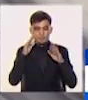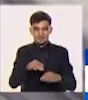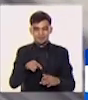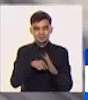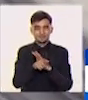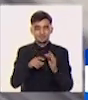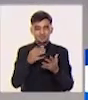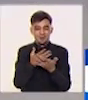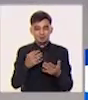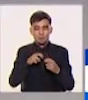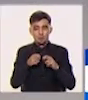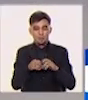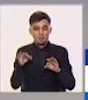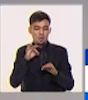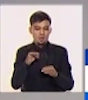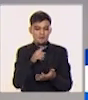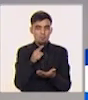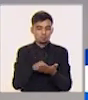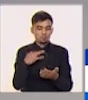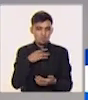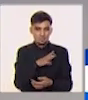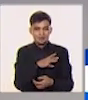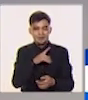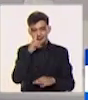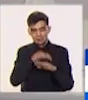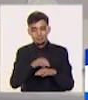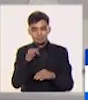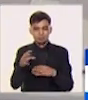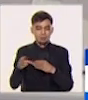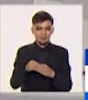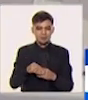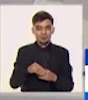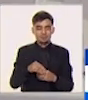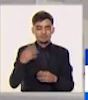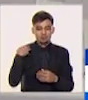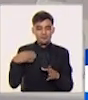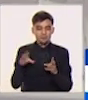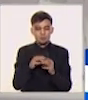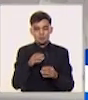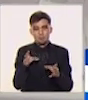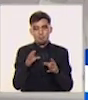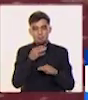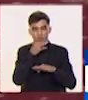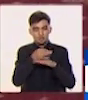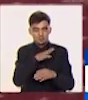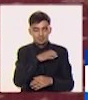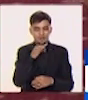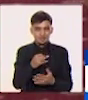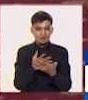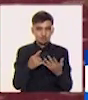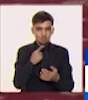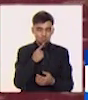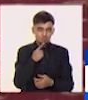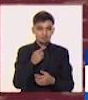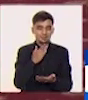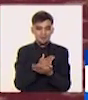жағдайларға қатысты сұрақтар көп болды. Әкім оларға басқарма басшыларымен бірлесе отырып жауап берді. Сонымен қатар кейтілшілер бақтағы қиындықтардың да